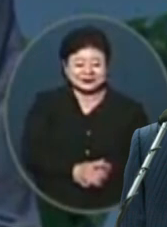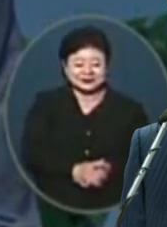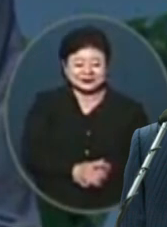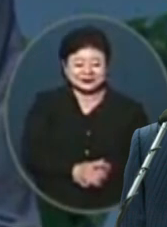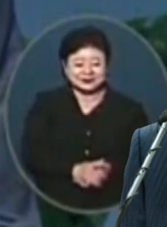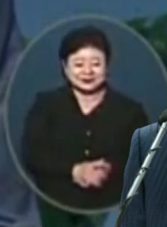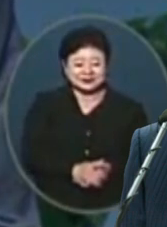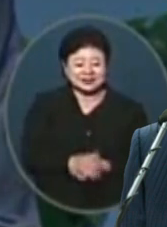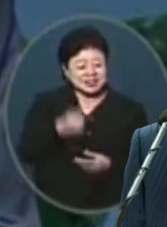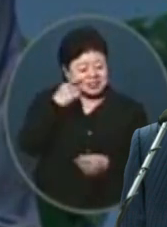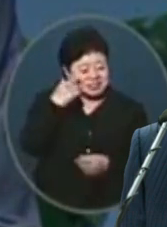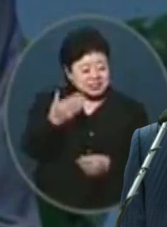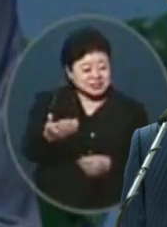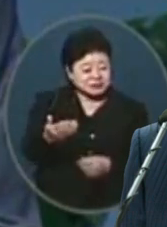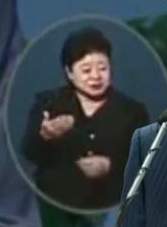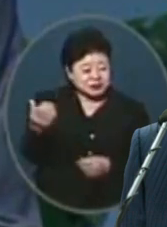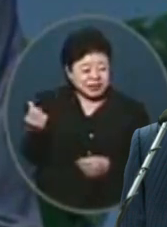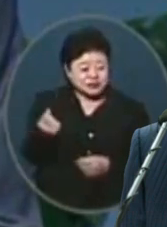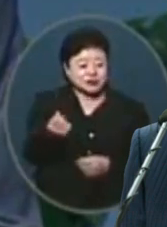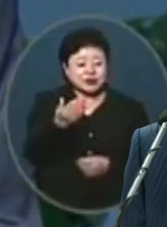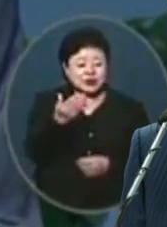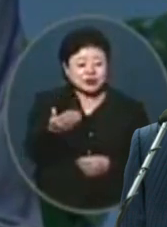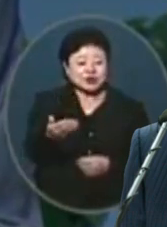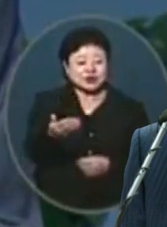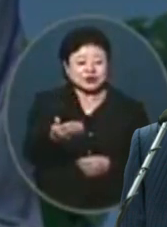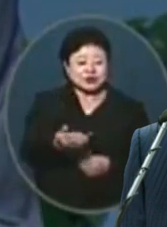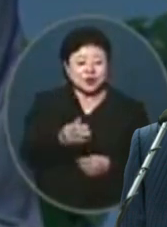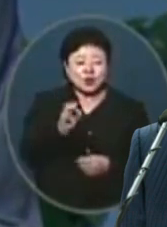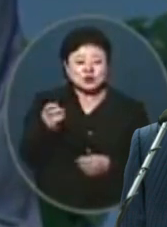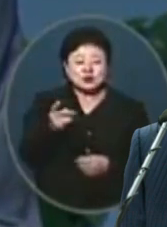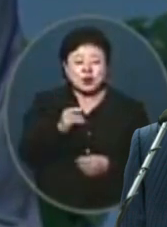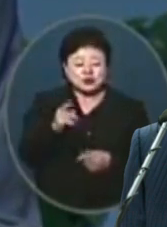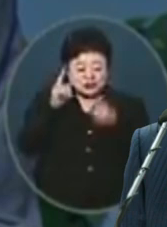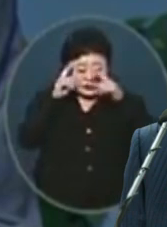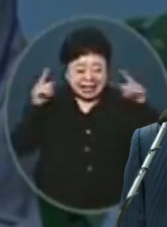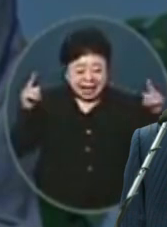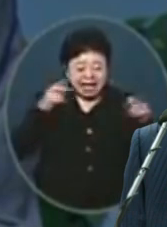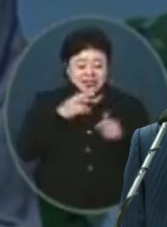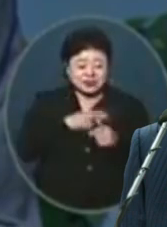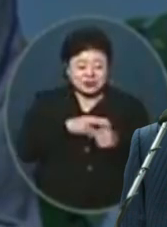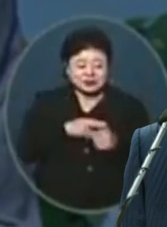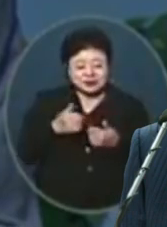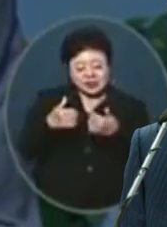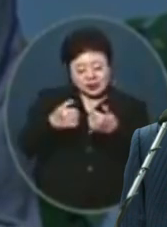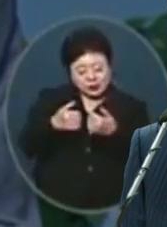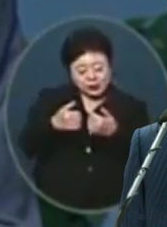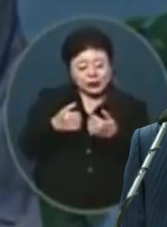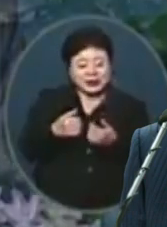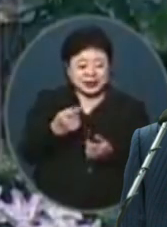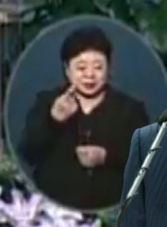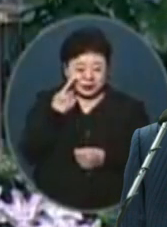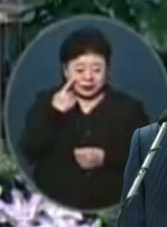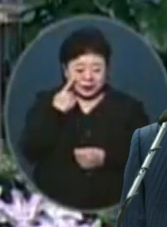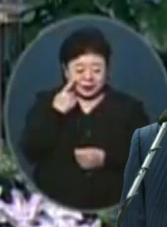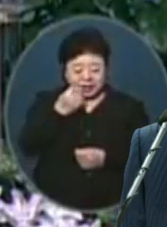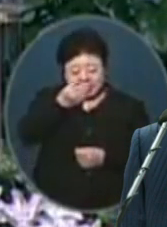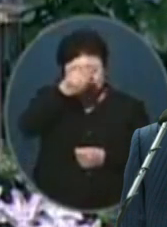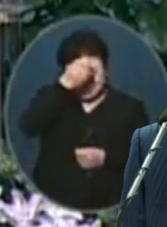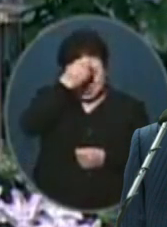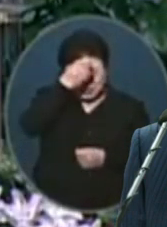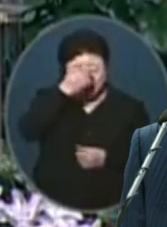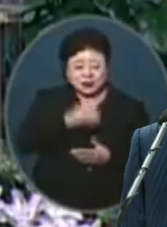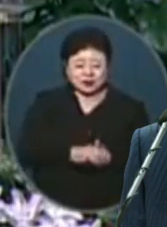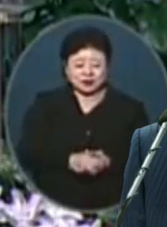이 질문을 가지고 영국의 옥스퍼드 대학교 교수들이 토론을 할 때 기독교